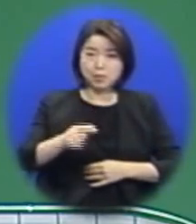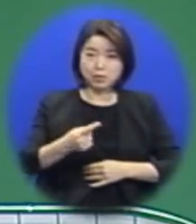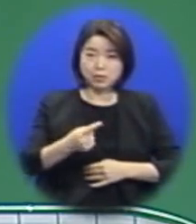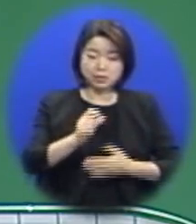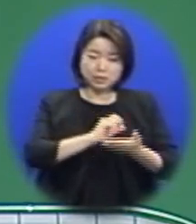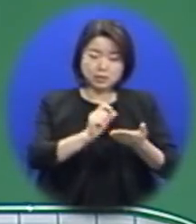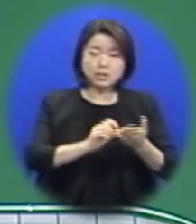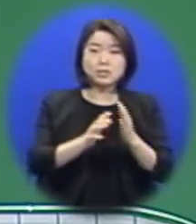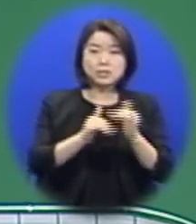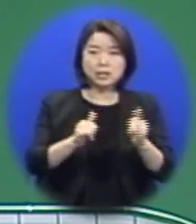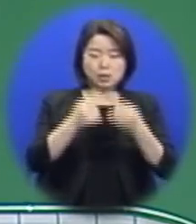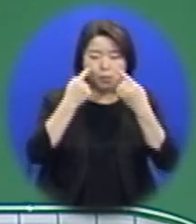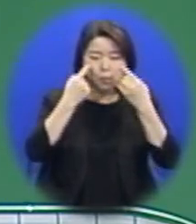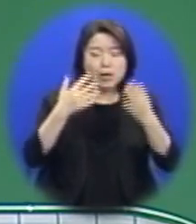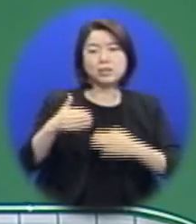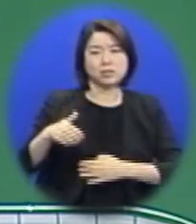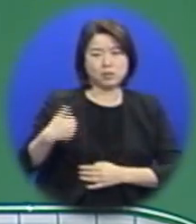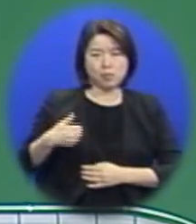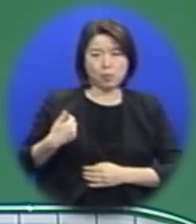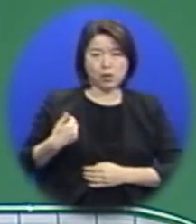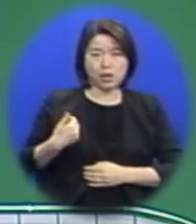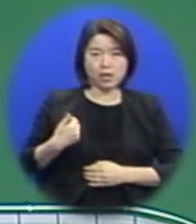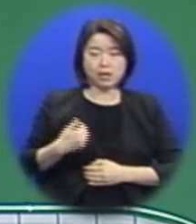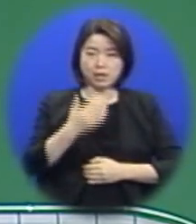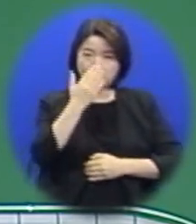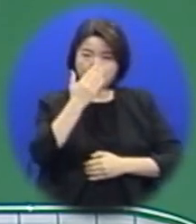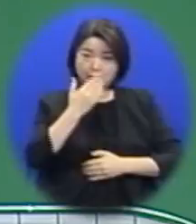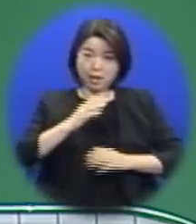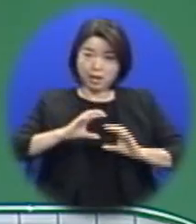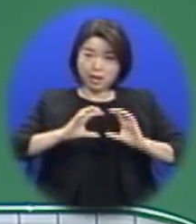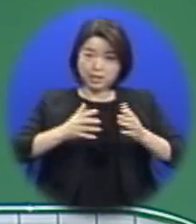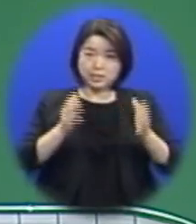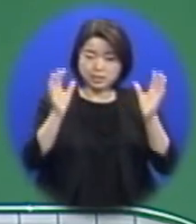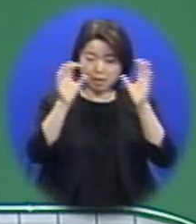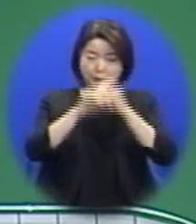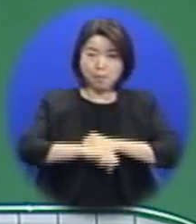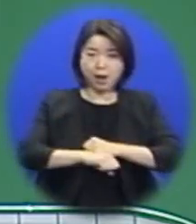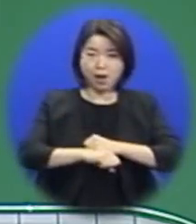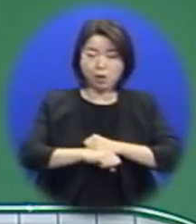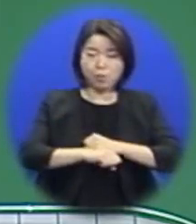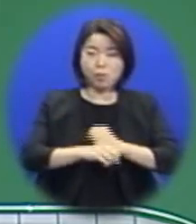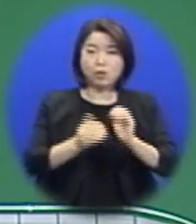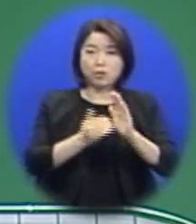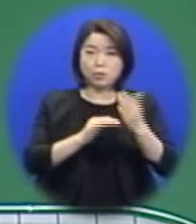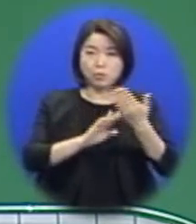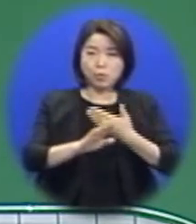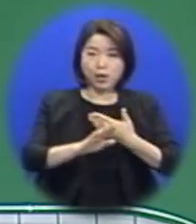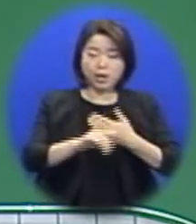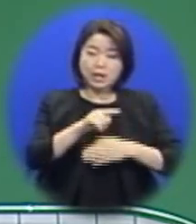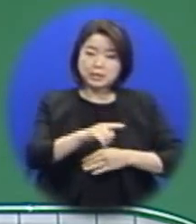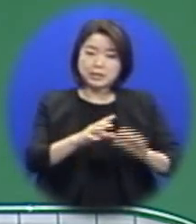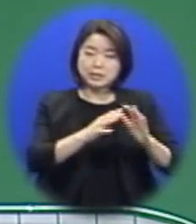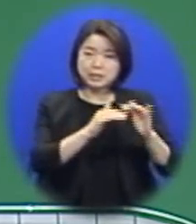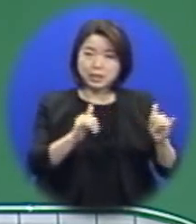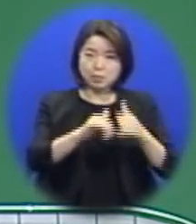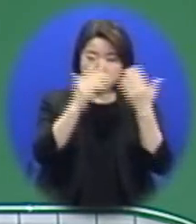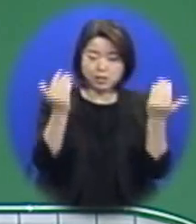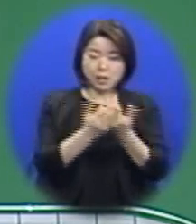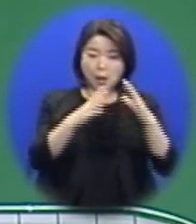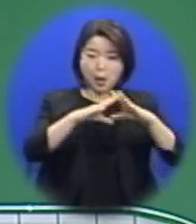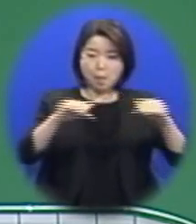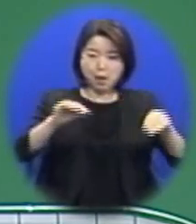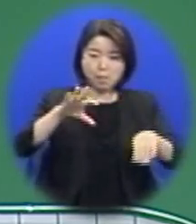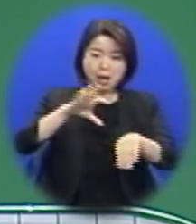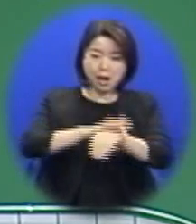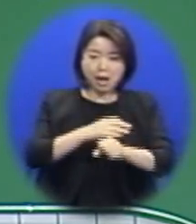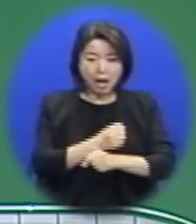누군지 정확하게 알 수는 없지만 이스라엘이 망하고 그리고 그들이 다 바벨론으로 포로로 잡혀갔을 때